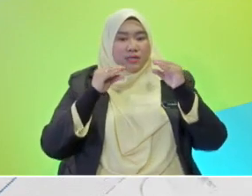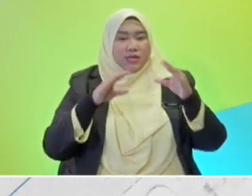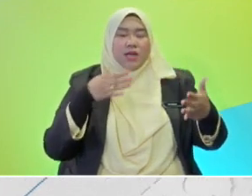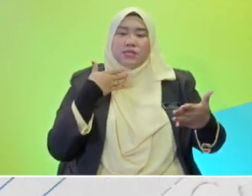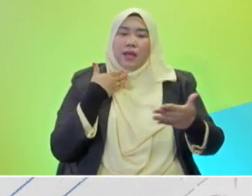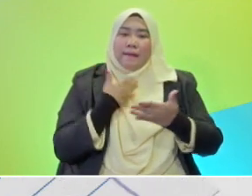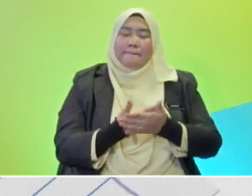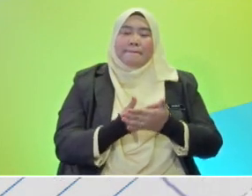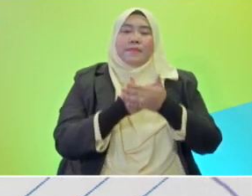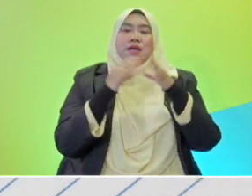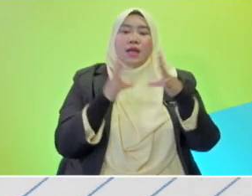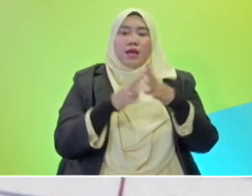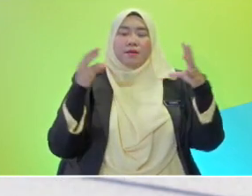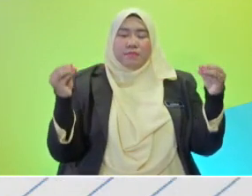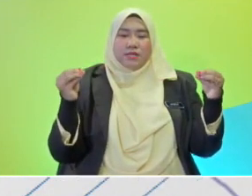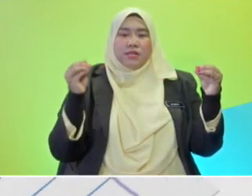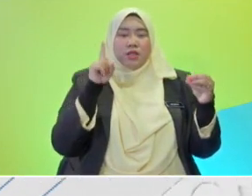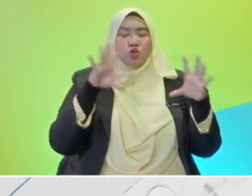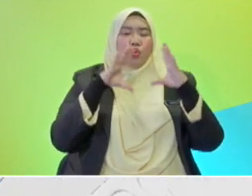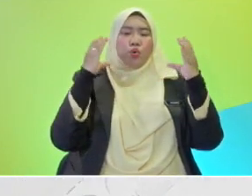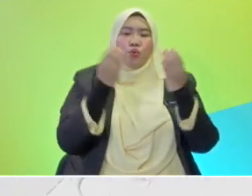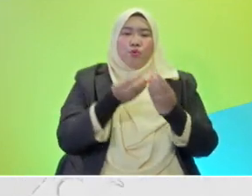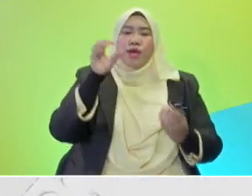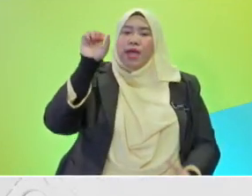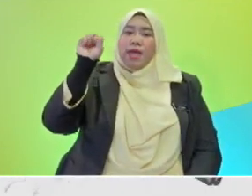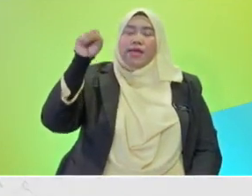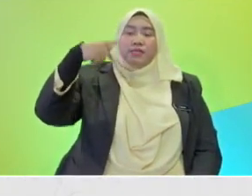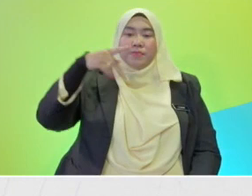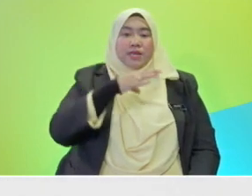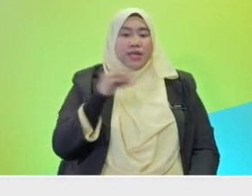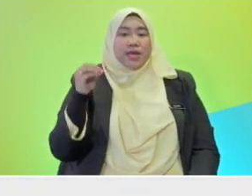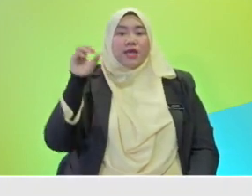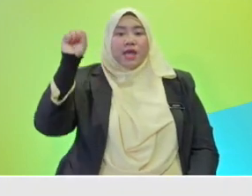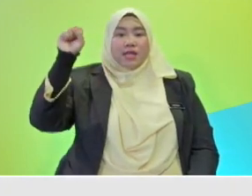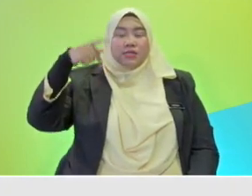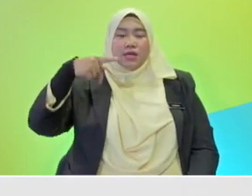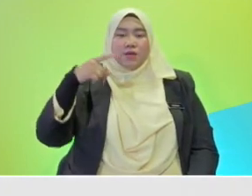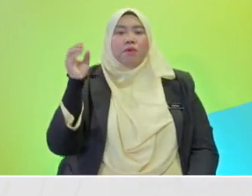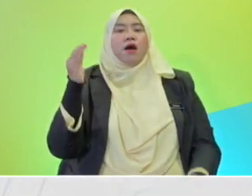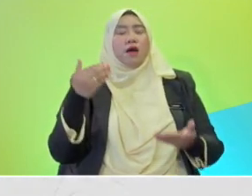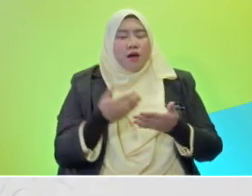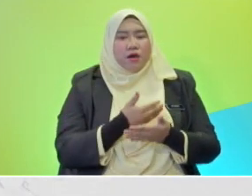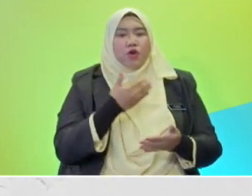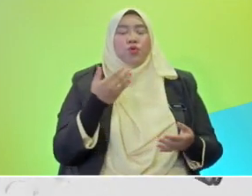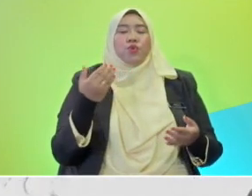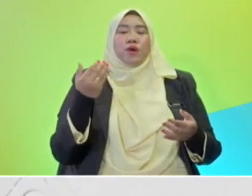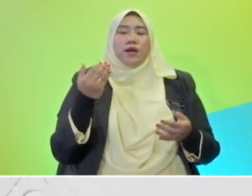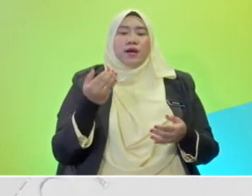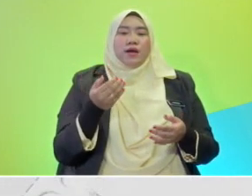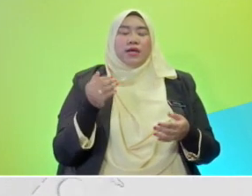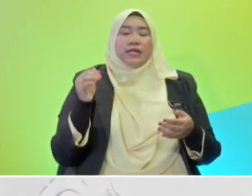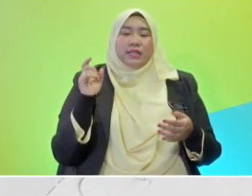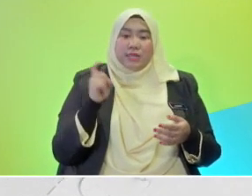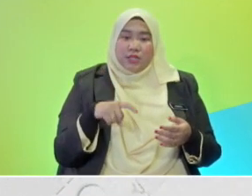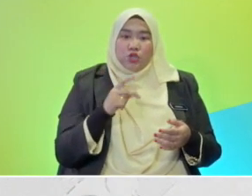suatu kelompok SQ dan Sp dan baru Tentukan TV murid ikut SPI atau standard